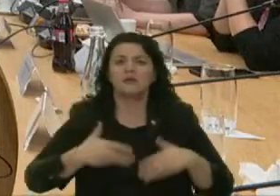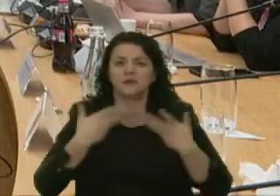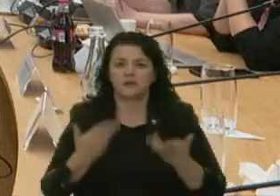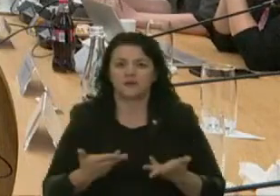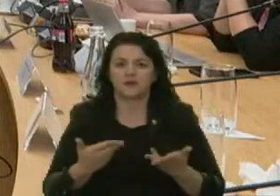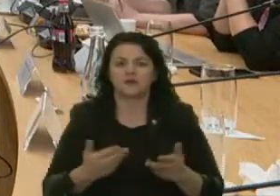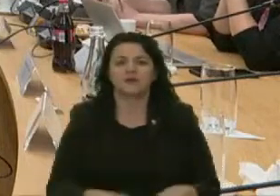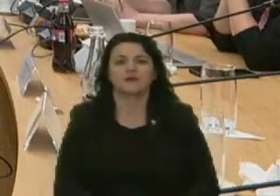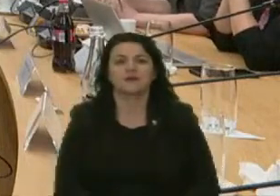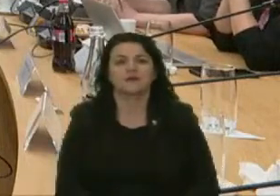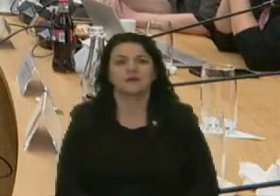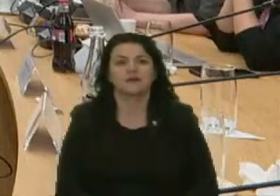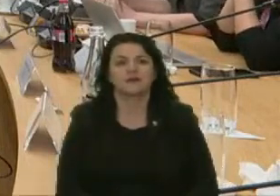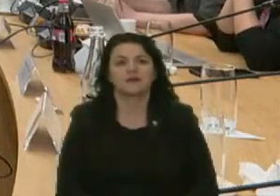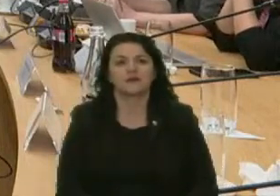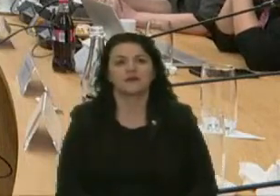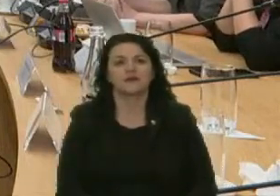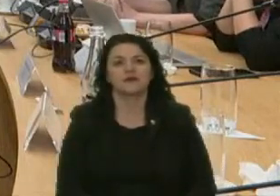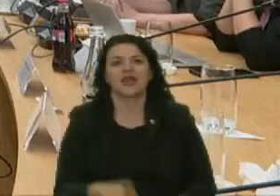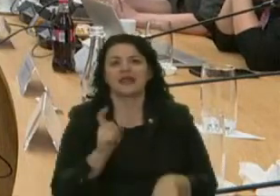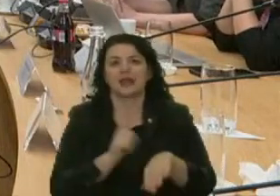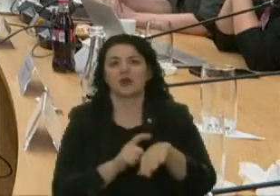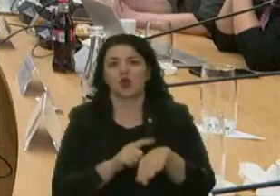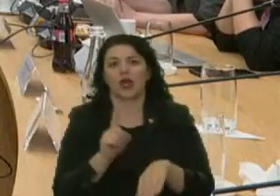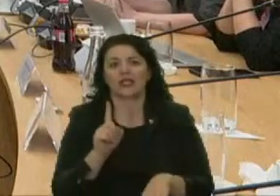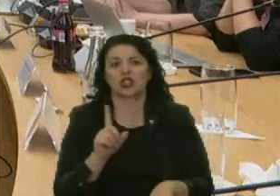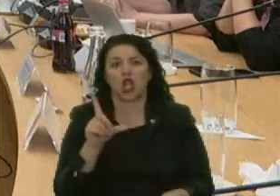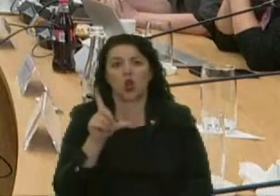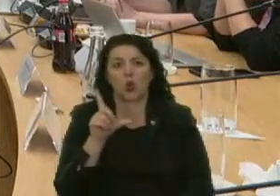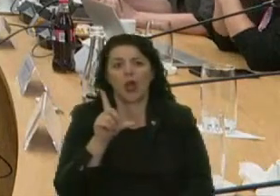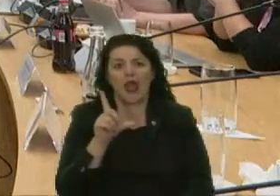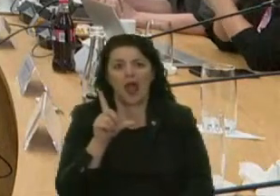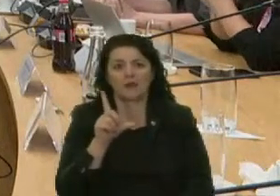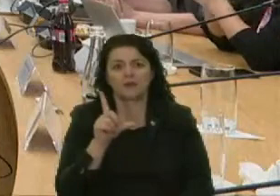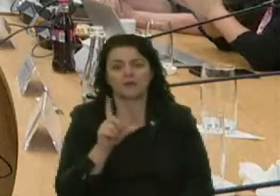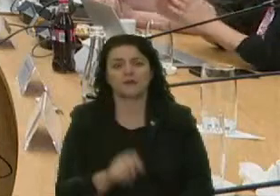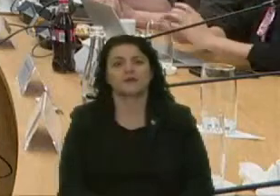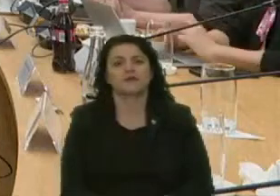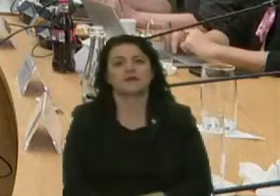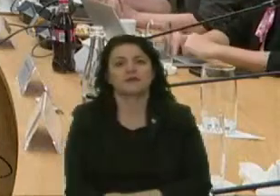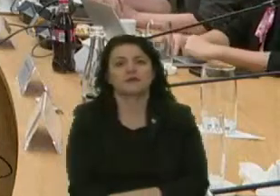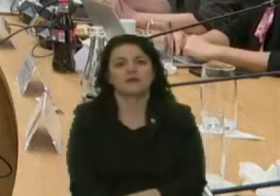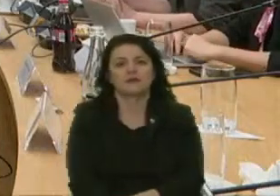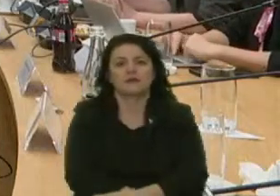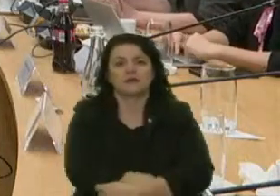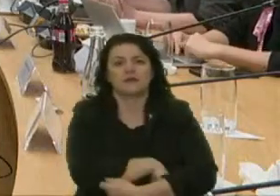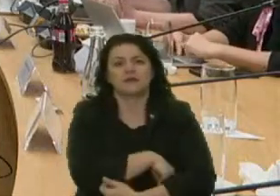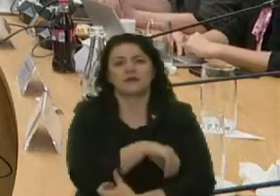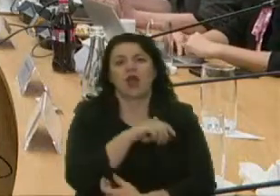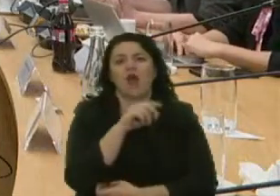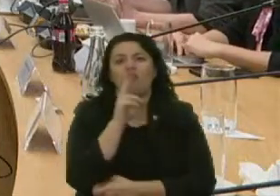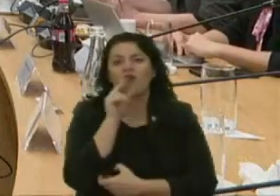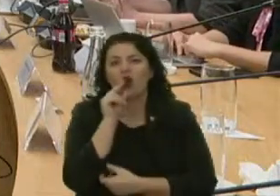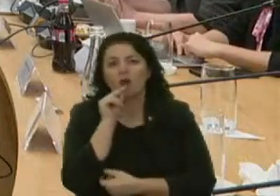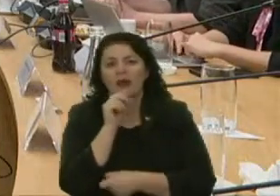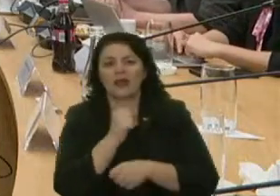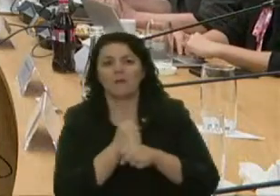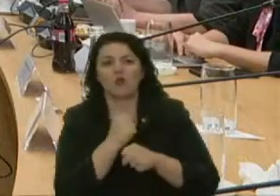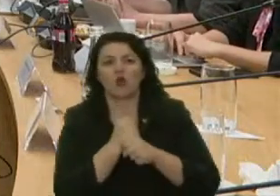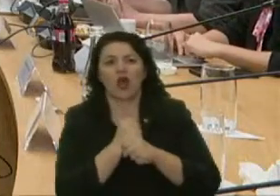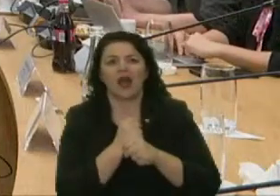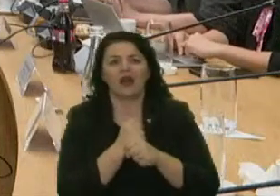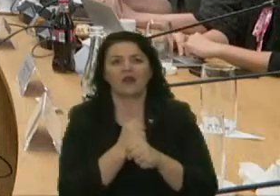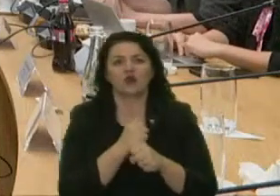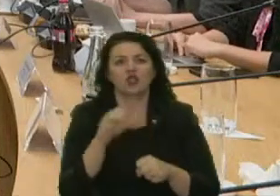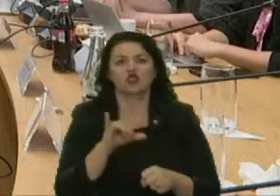acuma Mulțumesc frumos termen este 1 iulie cineva vorbea mai devreme de munca pe care a făcut o nu